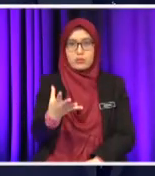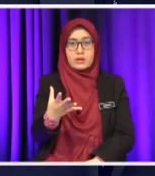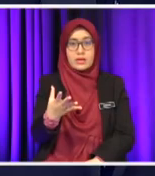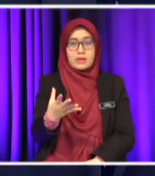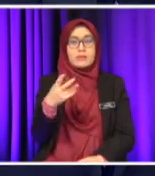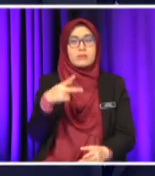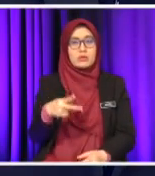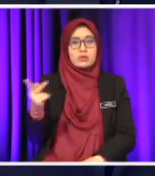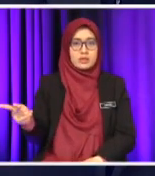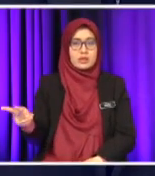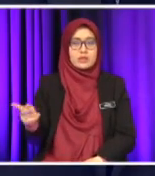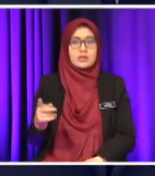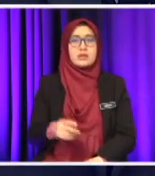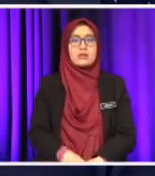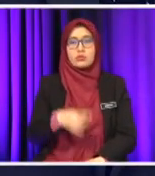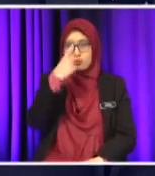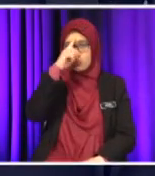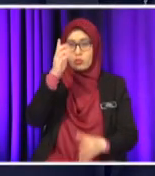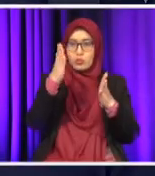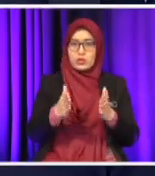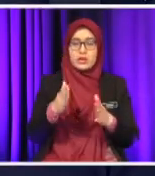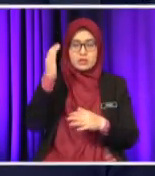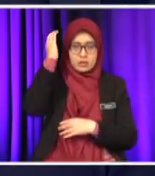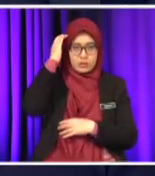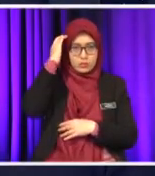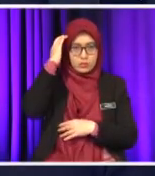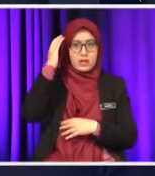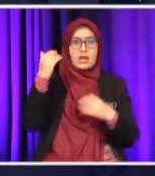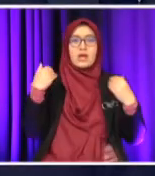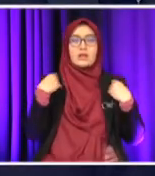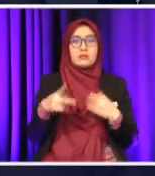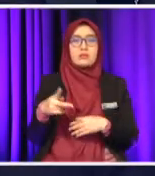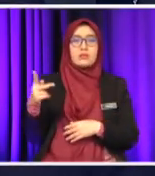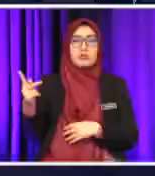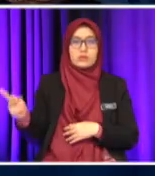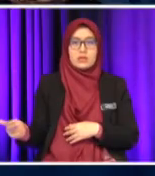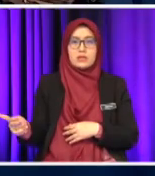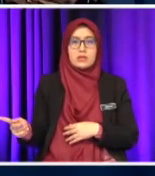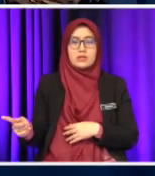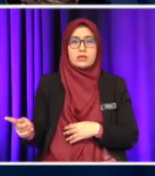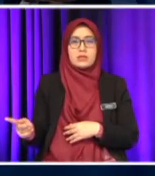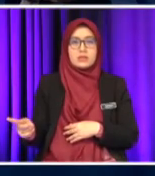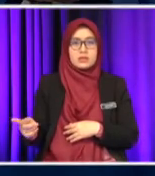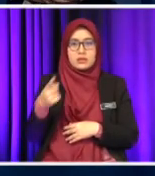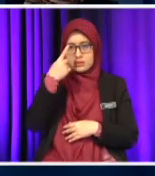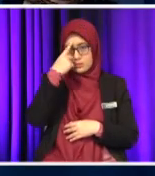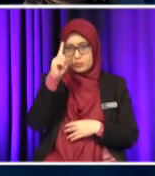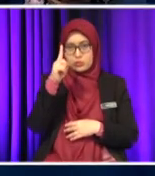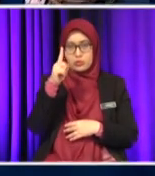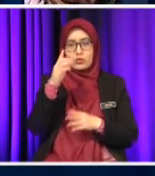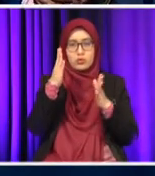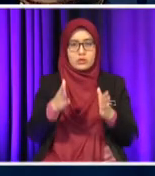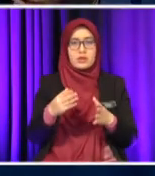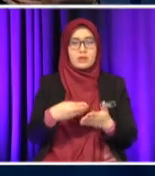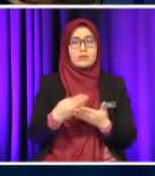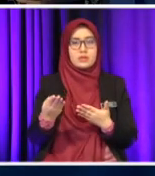boleh memenuhi keperluan pengguna untuk produk-produk sedemikian Oke seterusnya